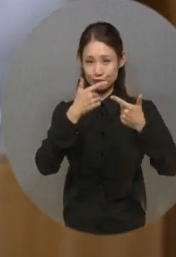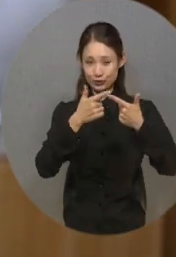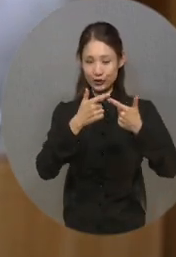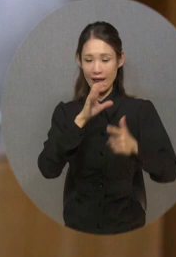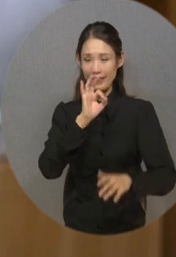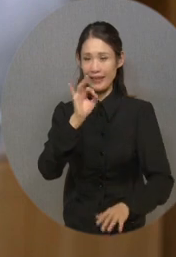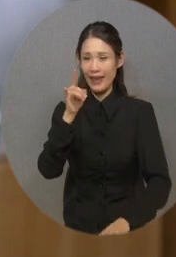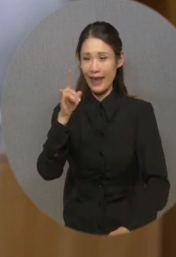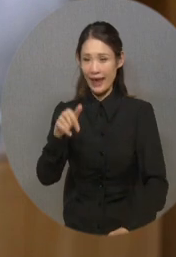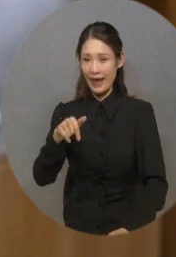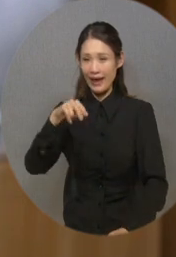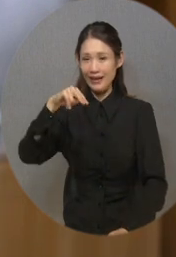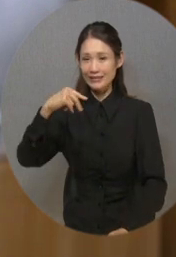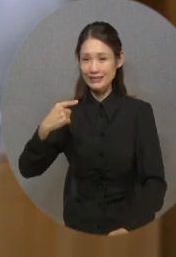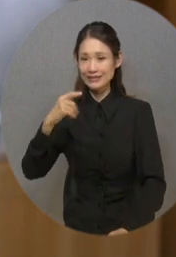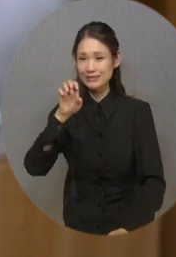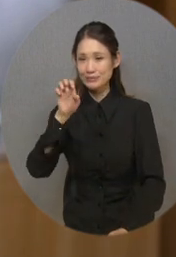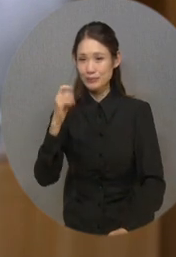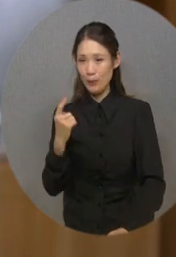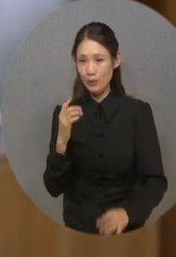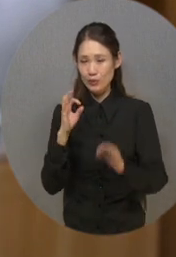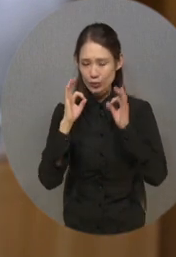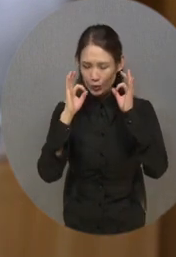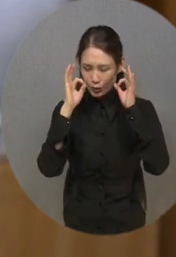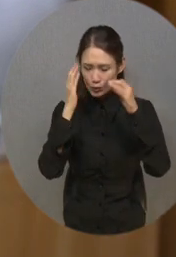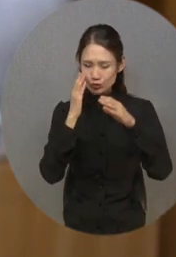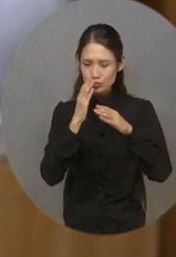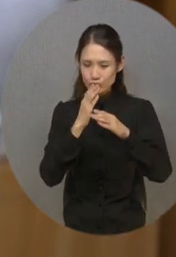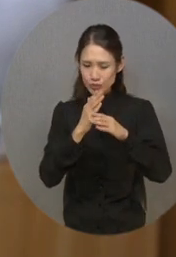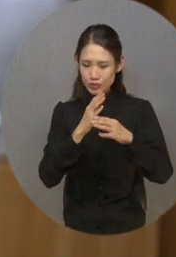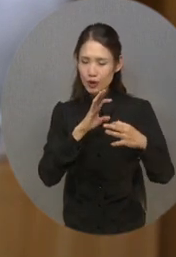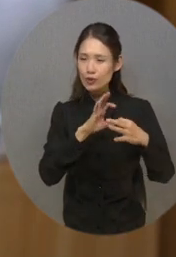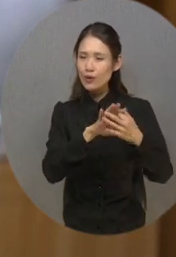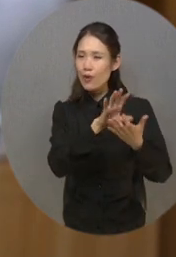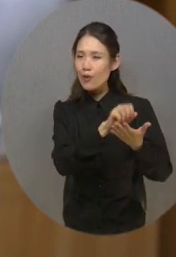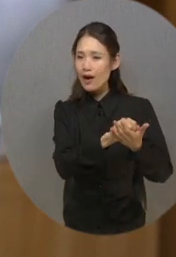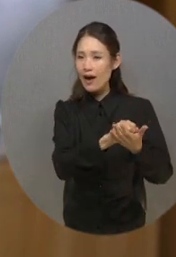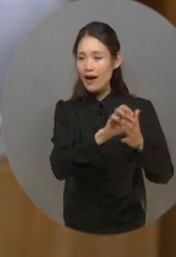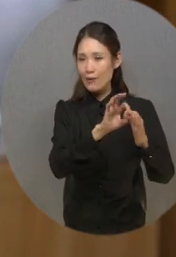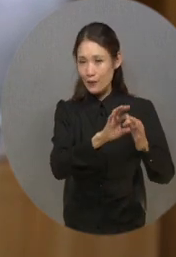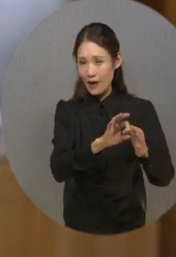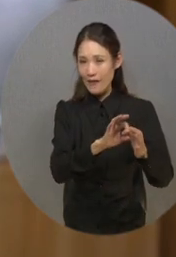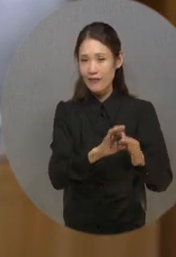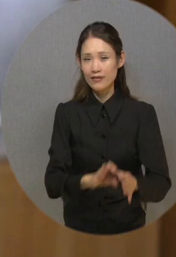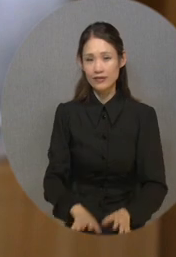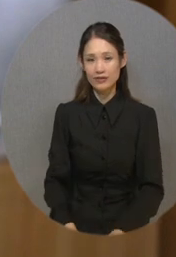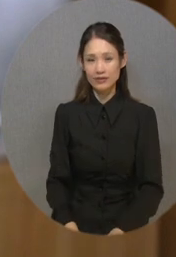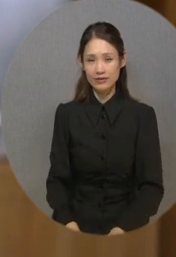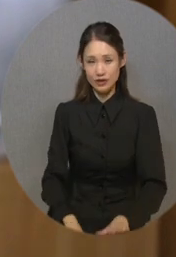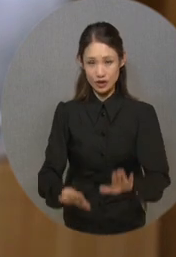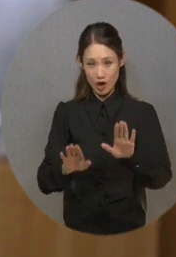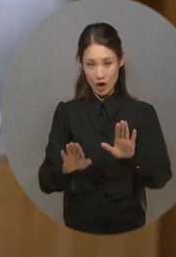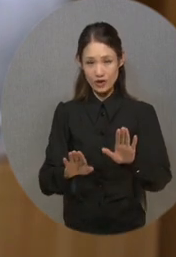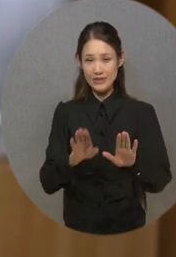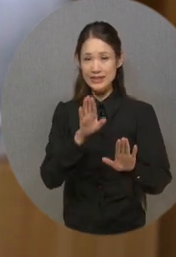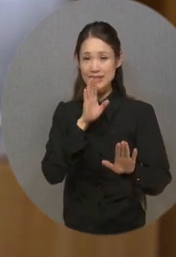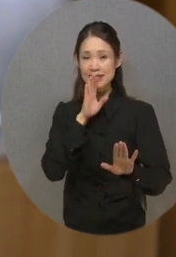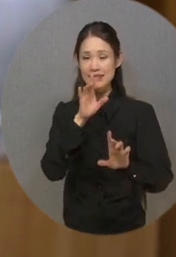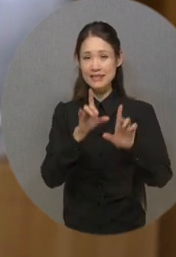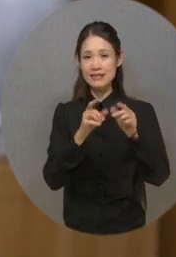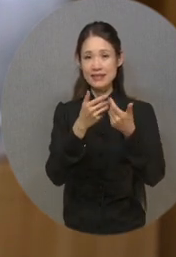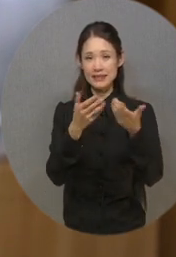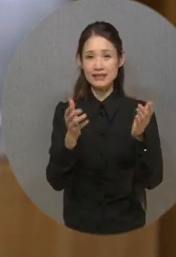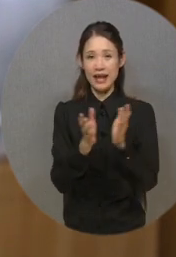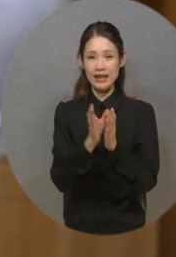네. 지금 노력을 하고 있는데 네. 엑스포 유치와 관련되어서 네. 현지 실사를 하는 실사단이 네. 꾸려져